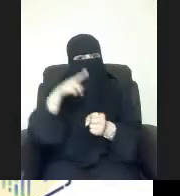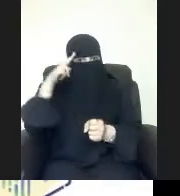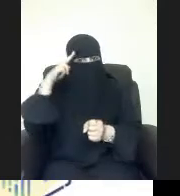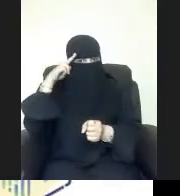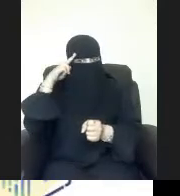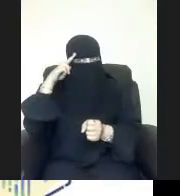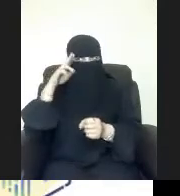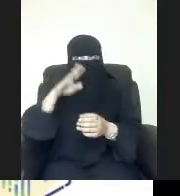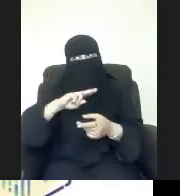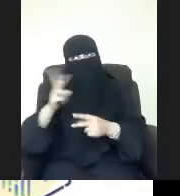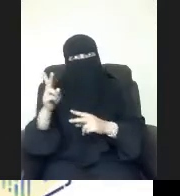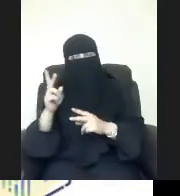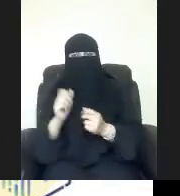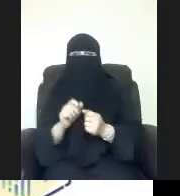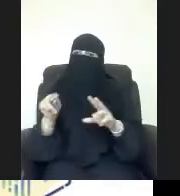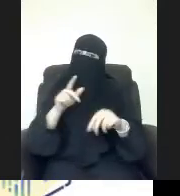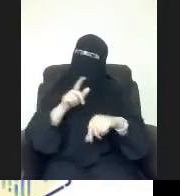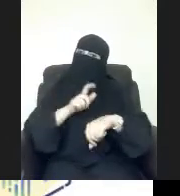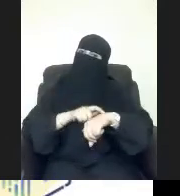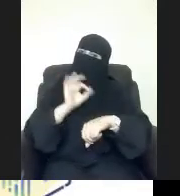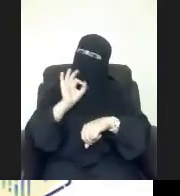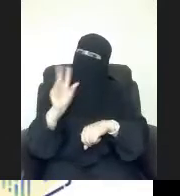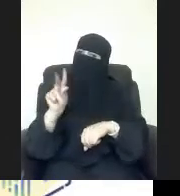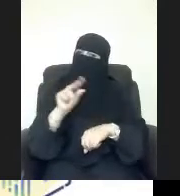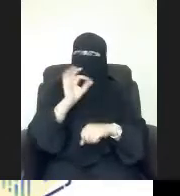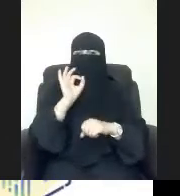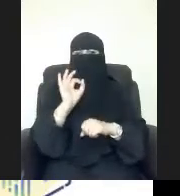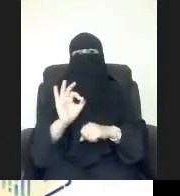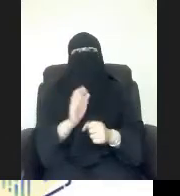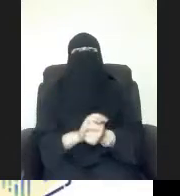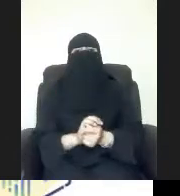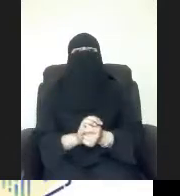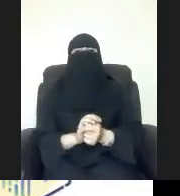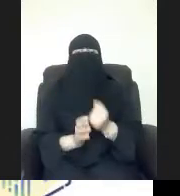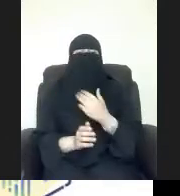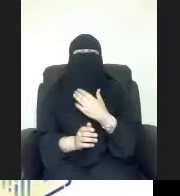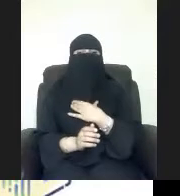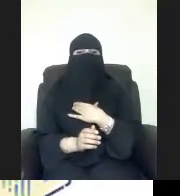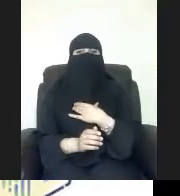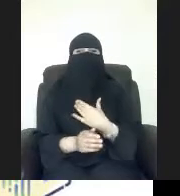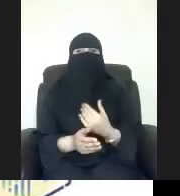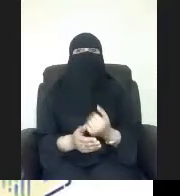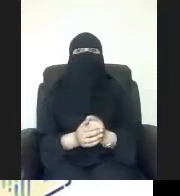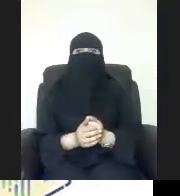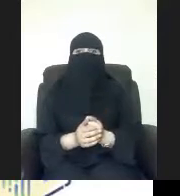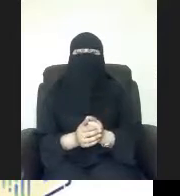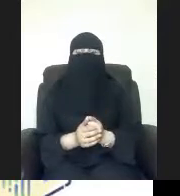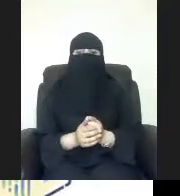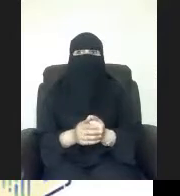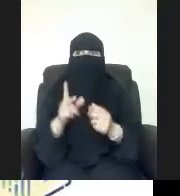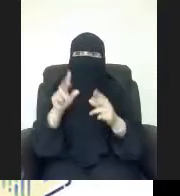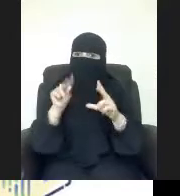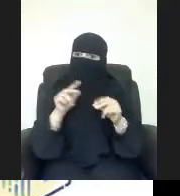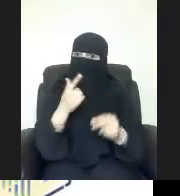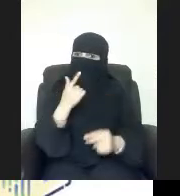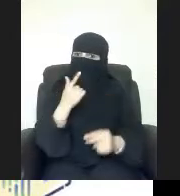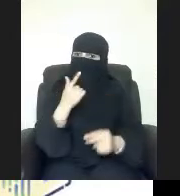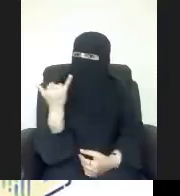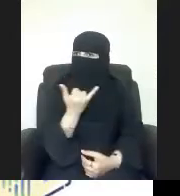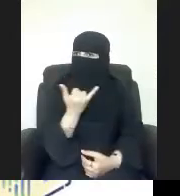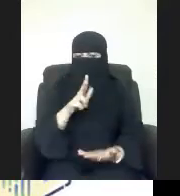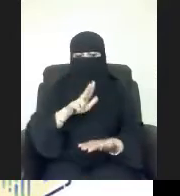الوقت، إذن هو متزامن. عندما يكون هذا البرنامج موجود على اليوتيوب على